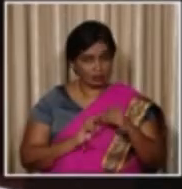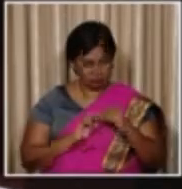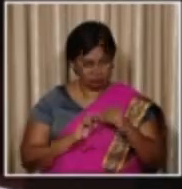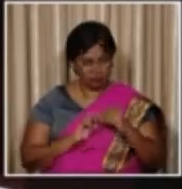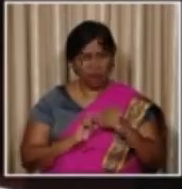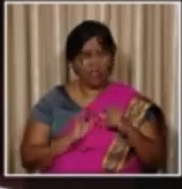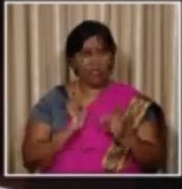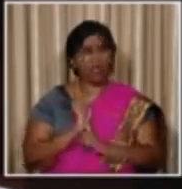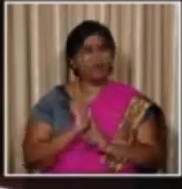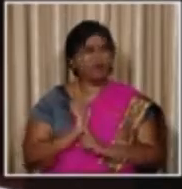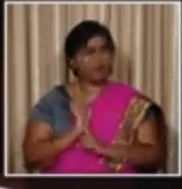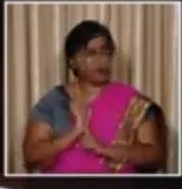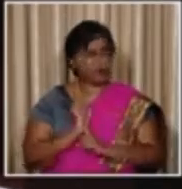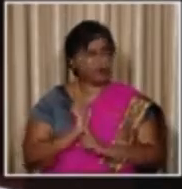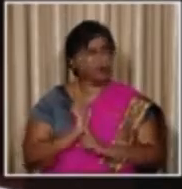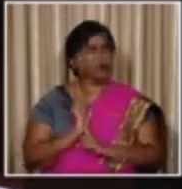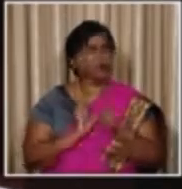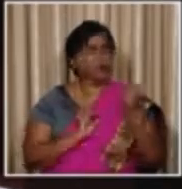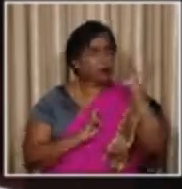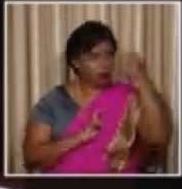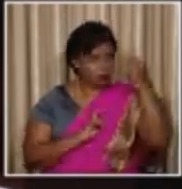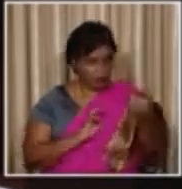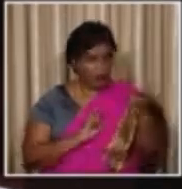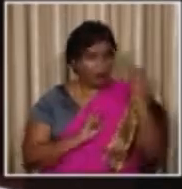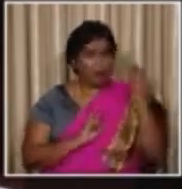WD ලක්ෂ්මන් එයාටත් වැඩි වෙනවද?